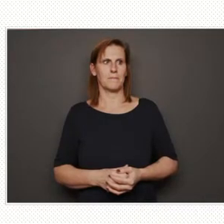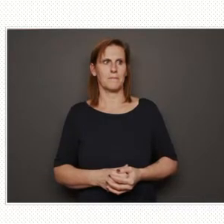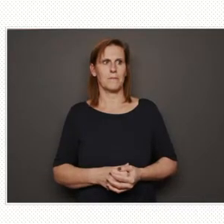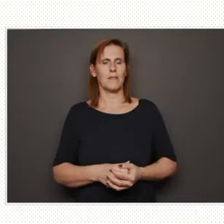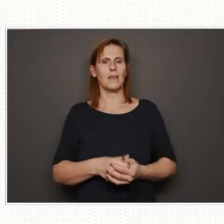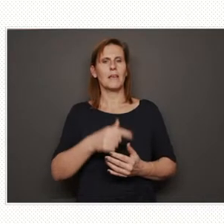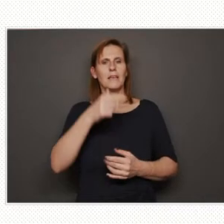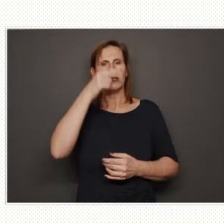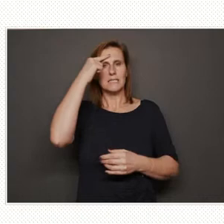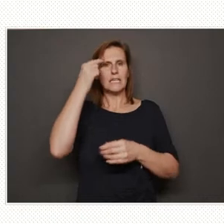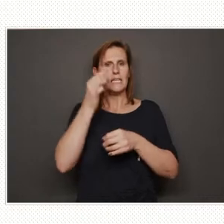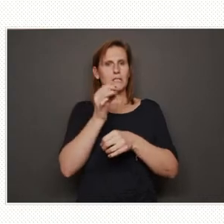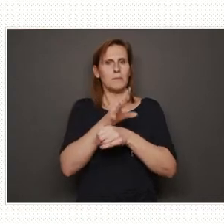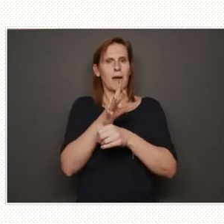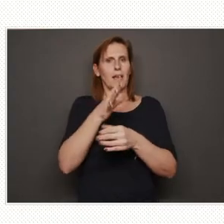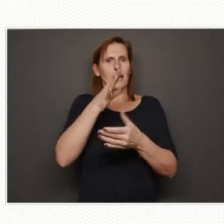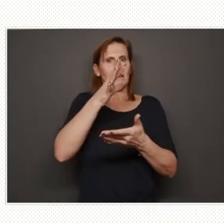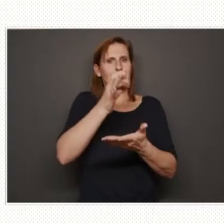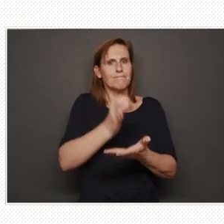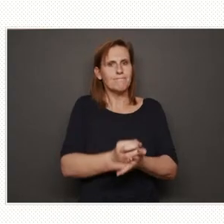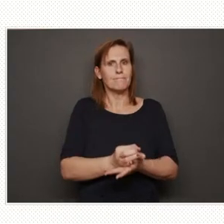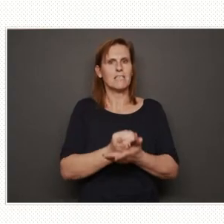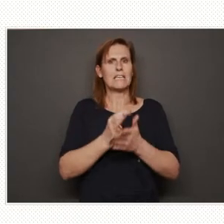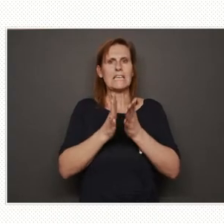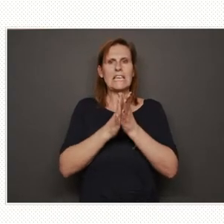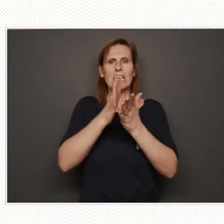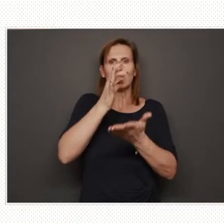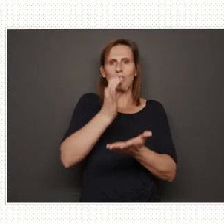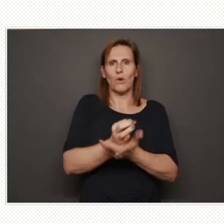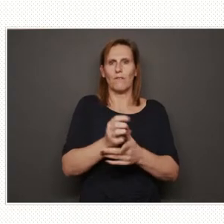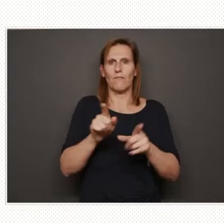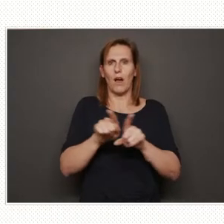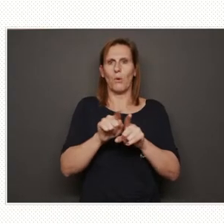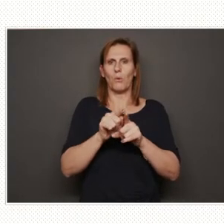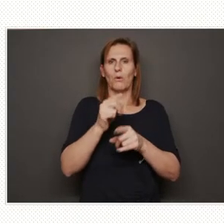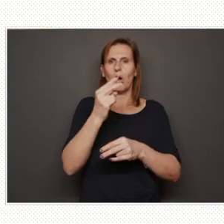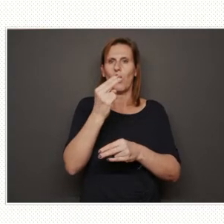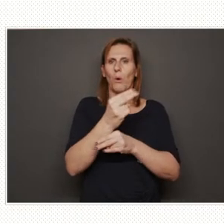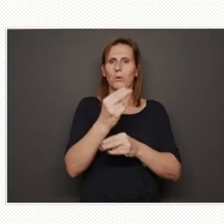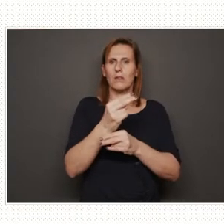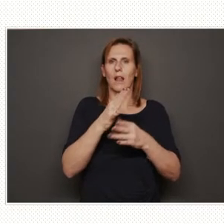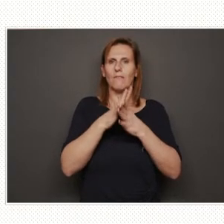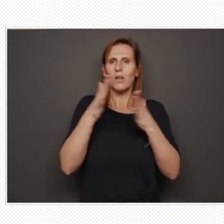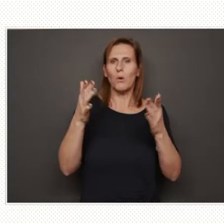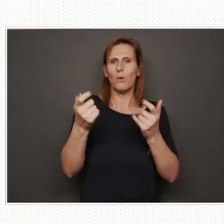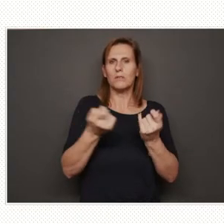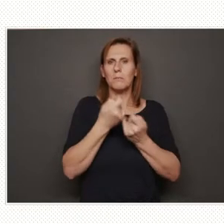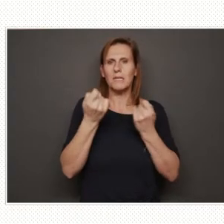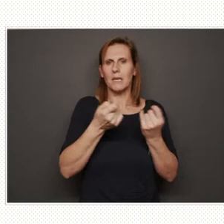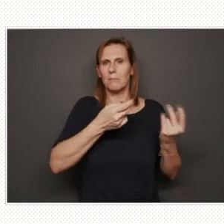Sinnesberger mit Sitz in Kirchdorf ist im Gastronomie-Großhandel tätig. Das Unternehmen